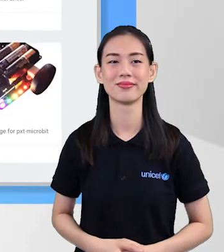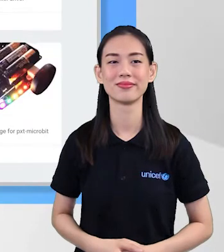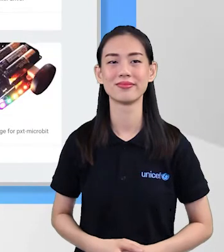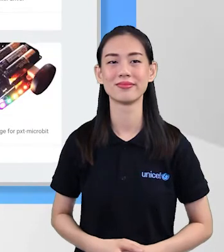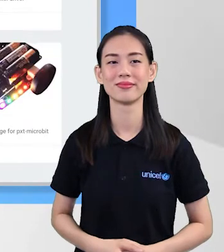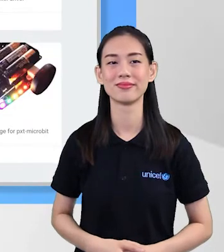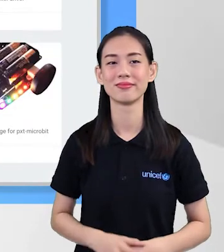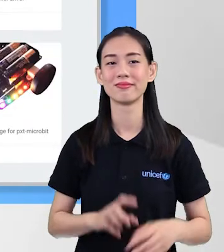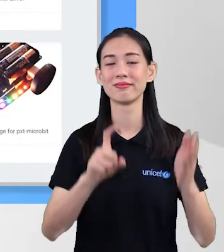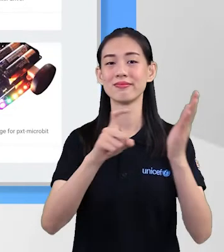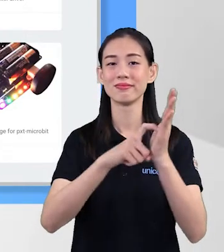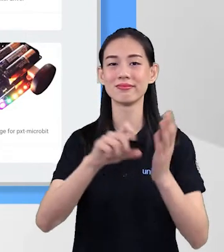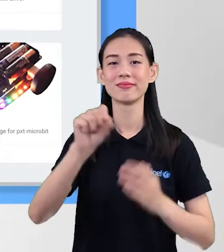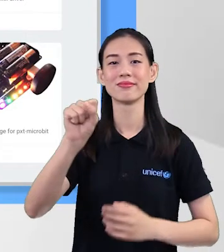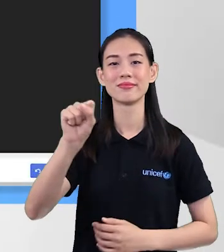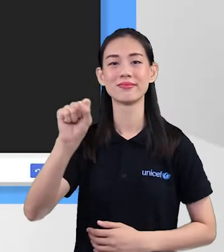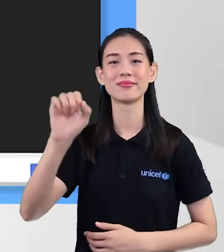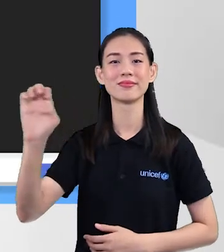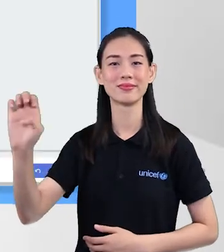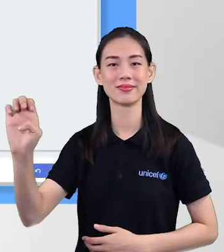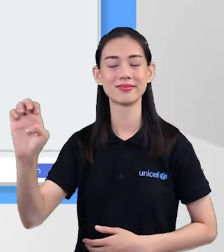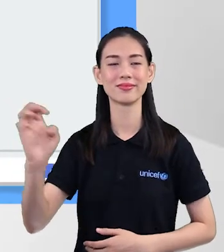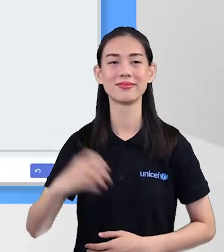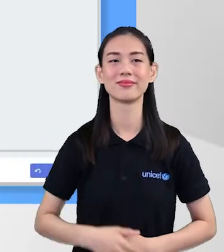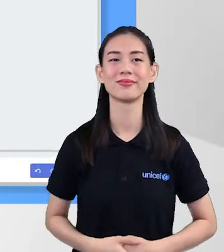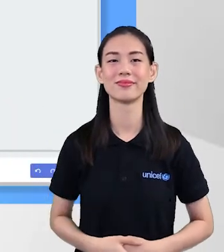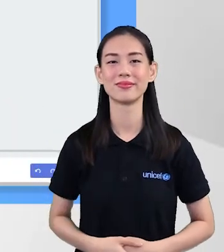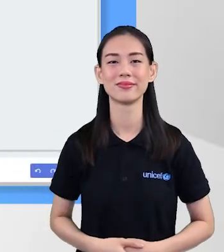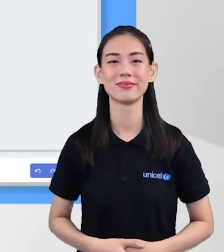Dan kemudian tekan servo extension.